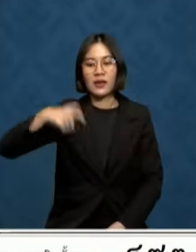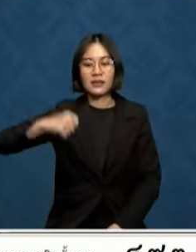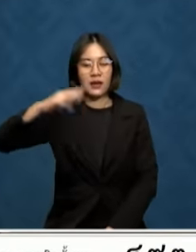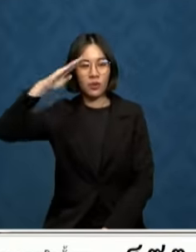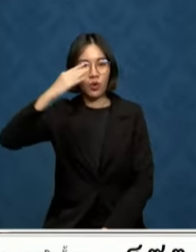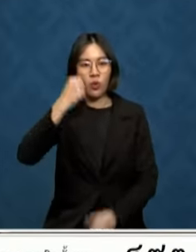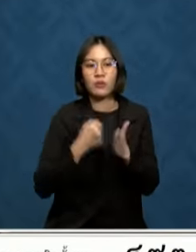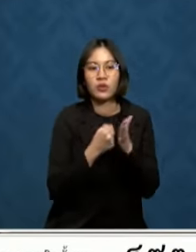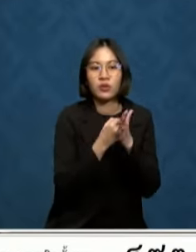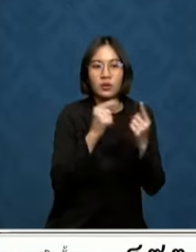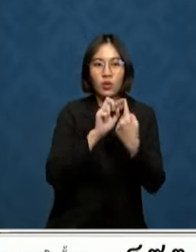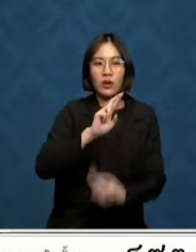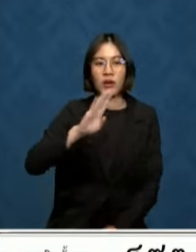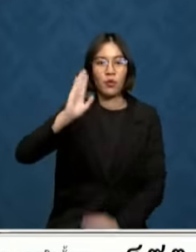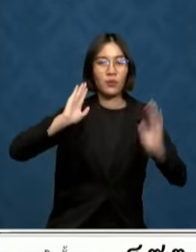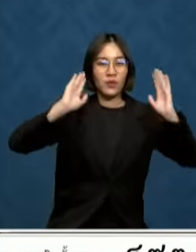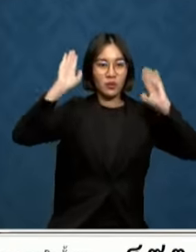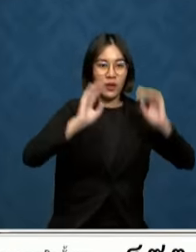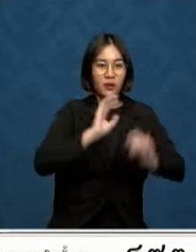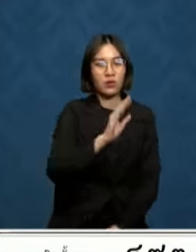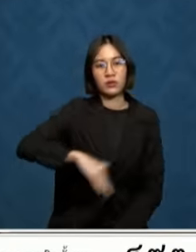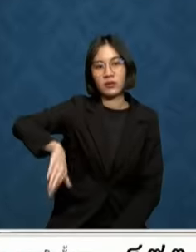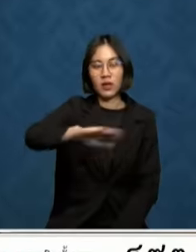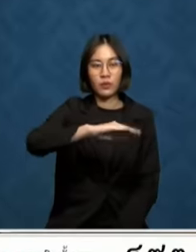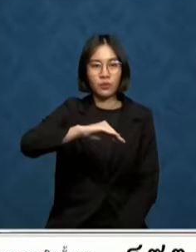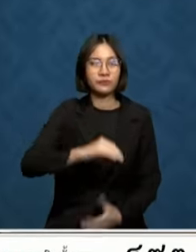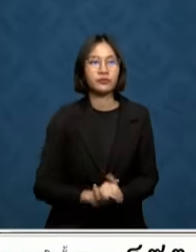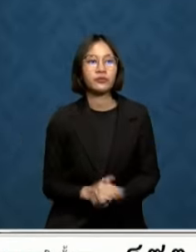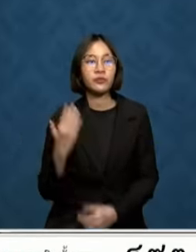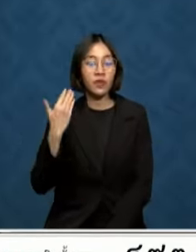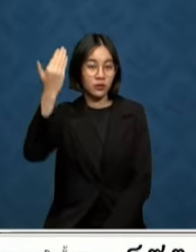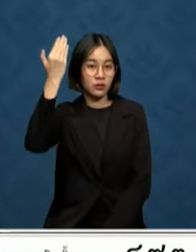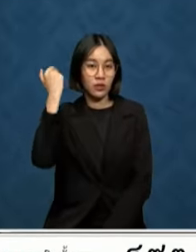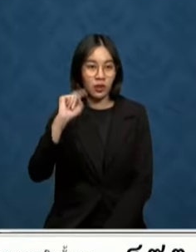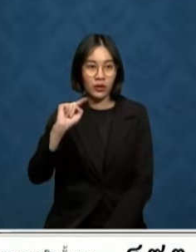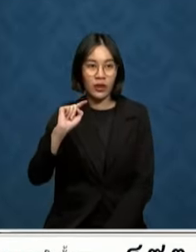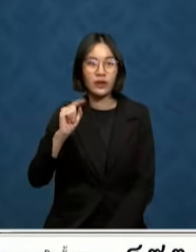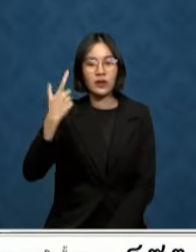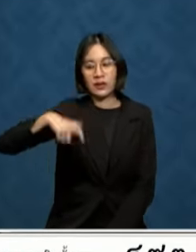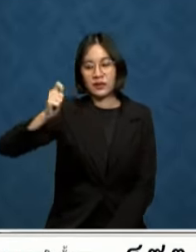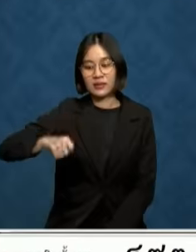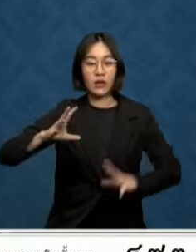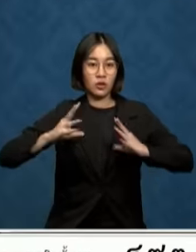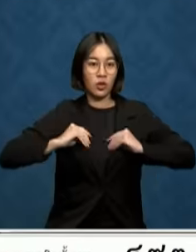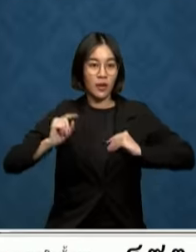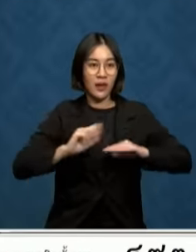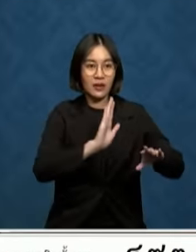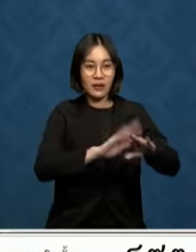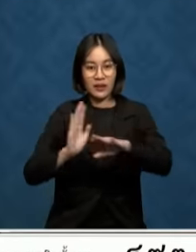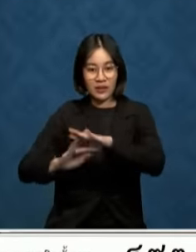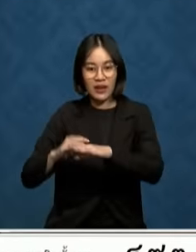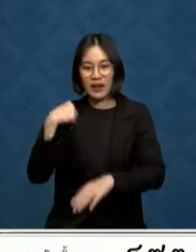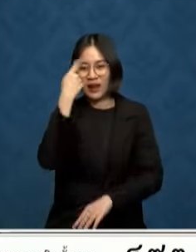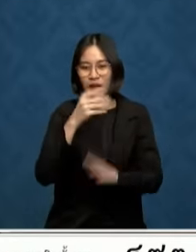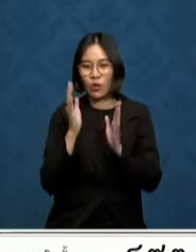ู้เพื่อ ปชาิปะไต wordtกพ่พวกเราทุกคนครั้งหนึงรฐถาที่ปัดโยการยอมรับของสารได้เรียกรายงานตัว